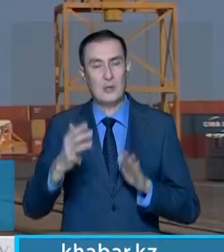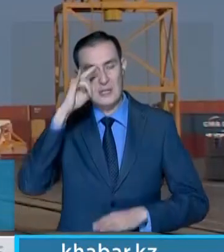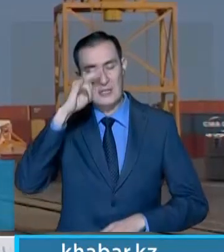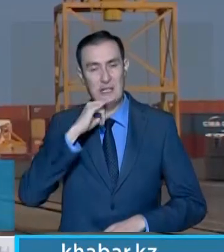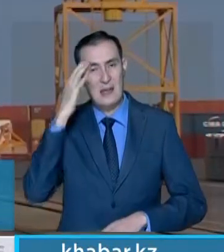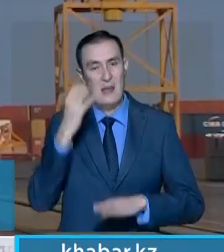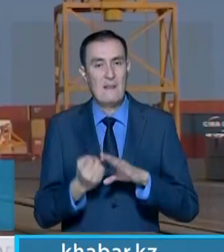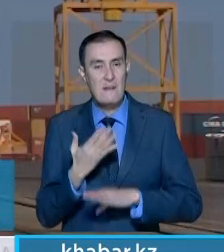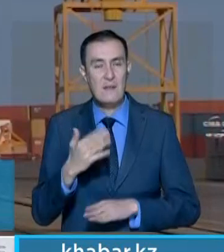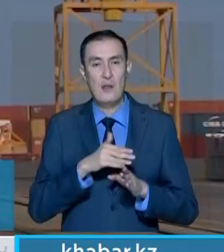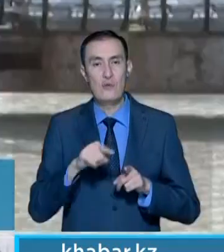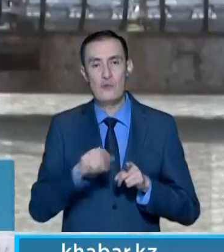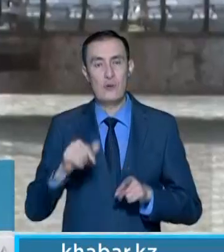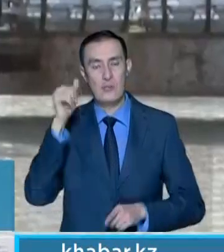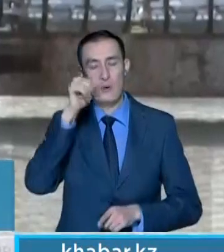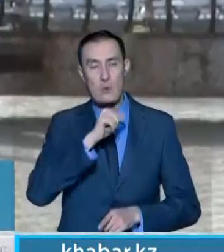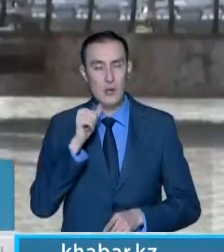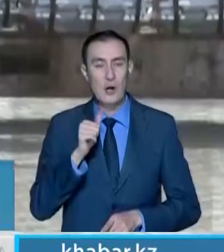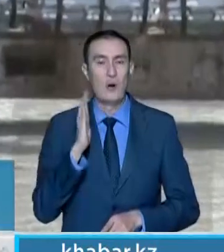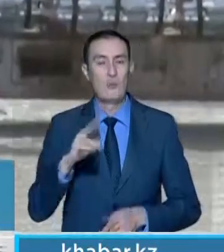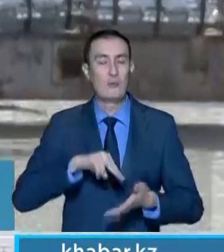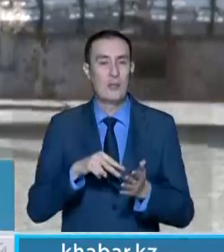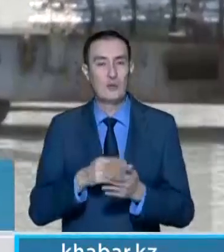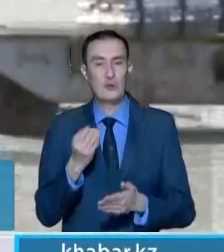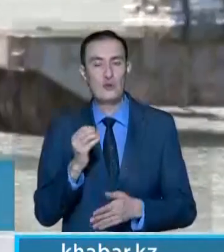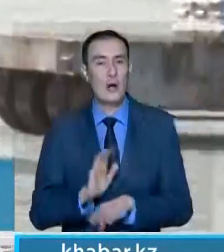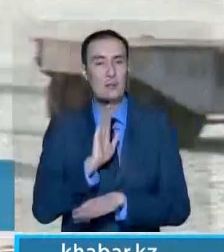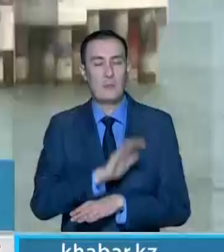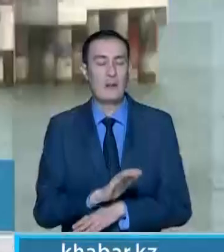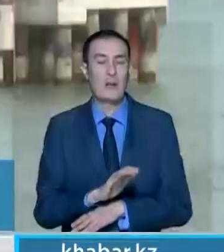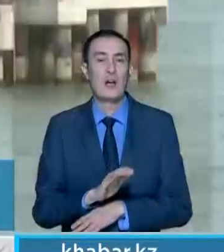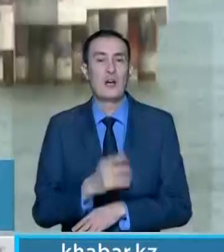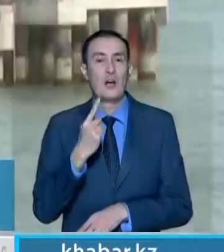казахстанской нефти. А до конца года через этот порт планируют отправить еще как